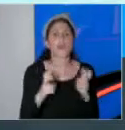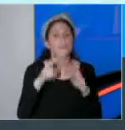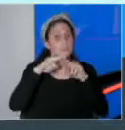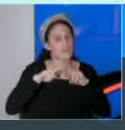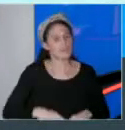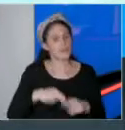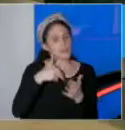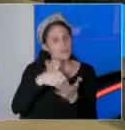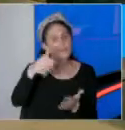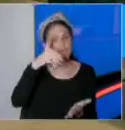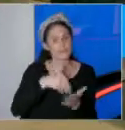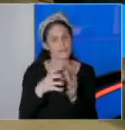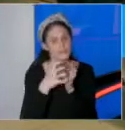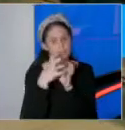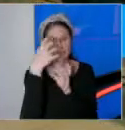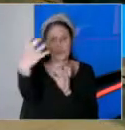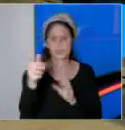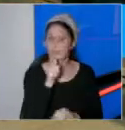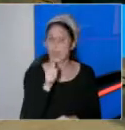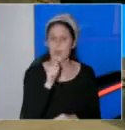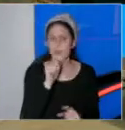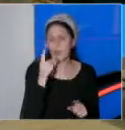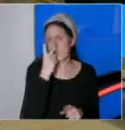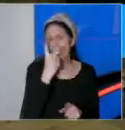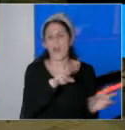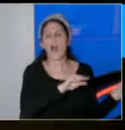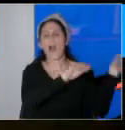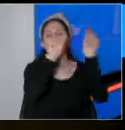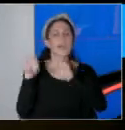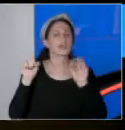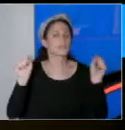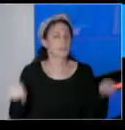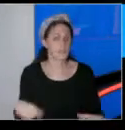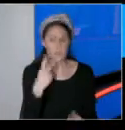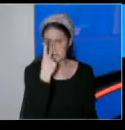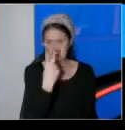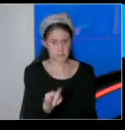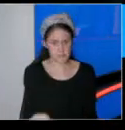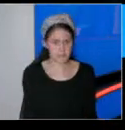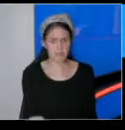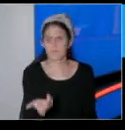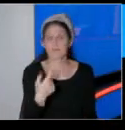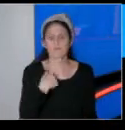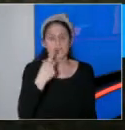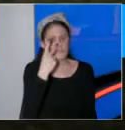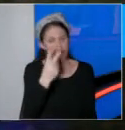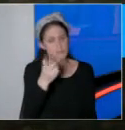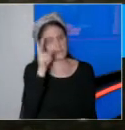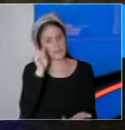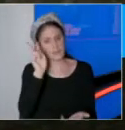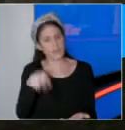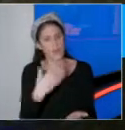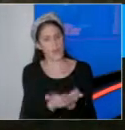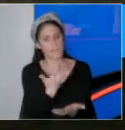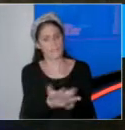ירוקות לאורך זמן. אני לא רואה ממש העברת סמכויות. השיטה צריכה להיות שעיר ירוקה, יש לה,